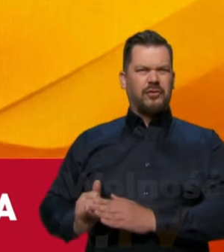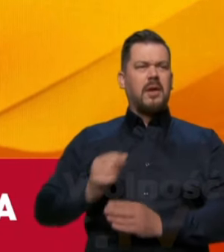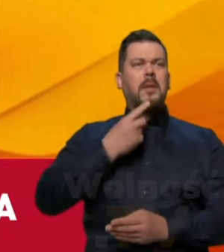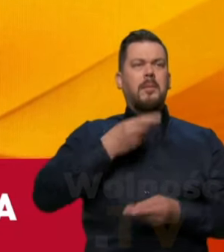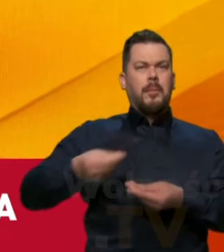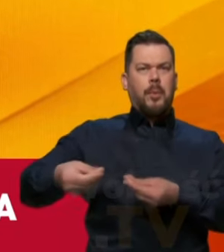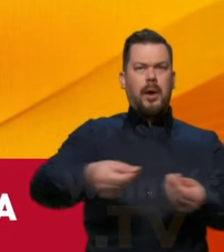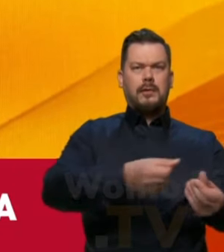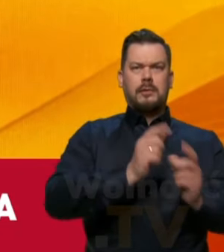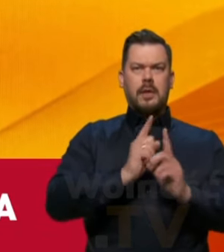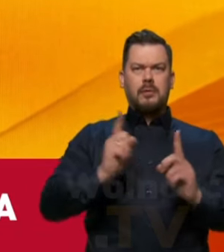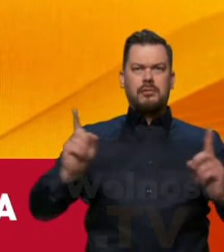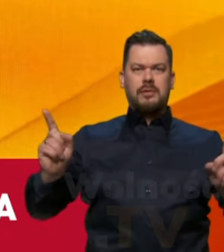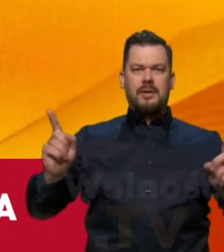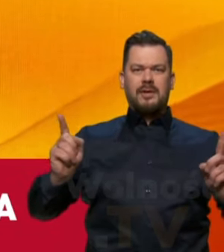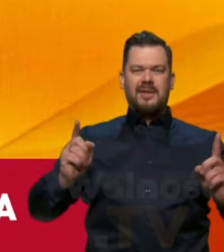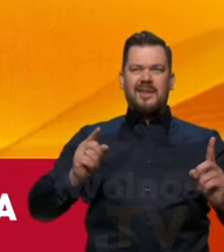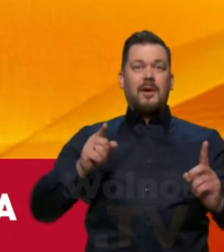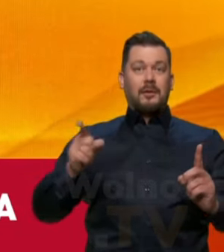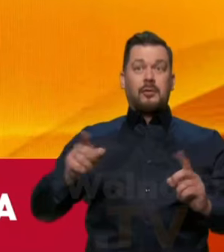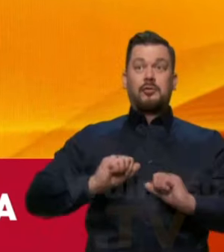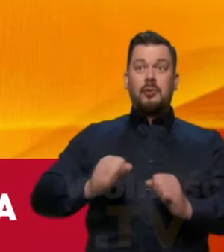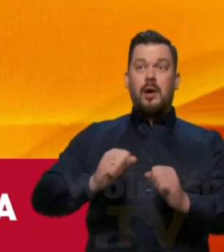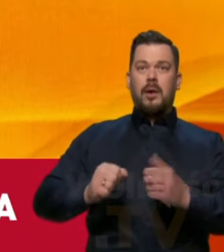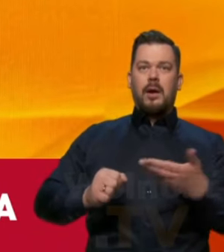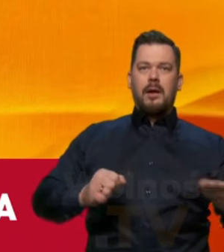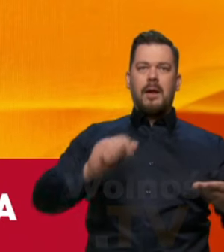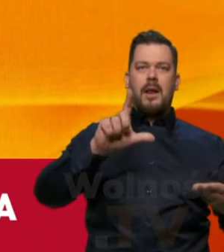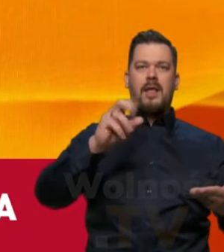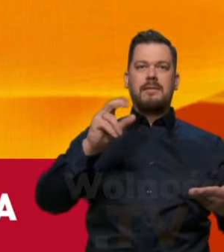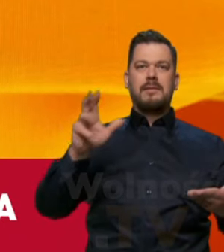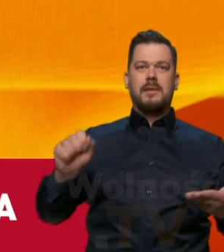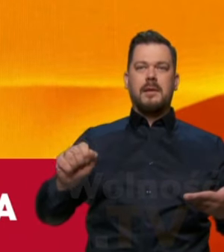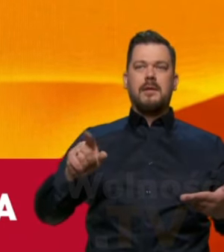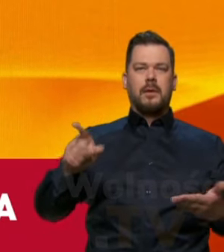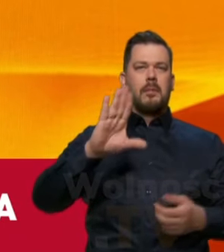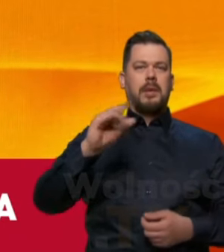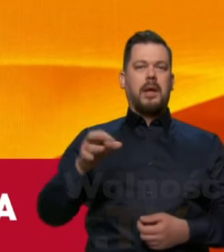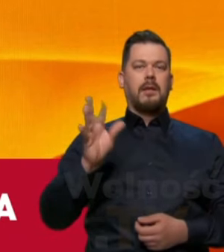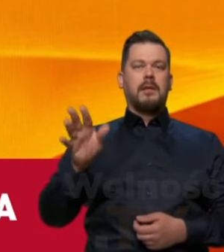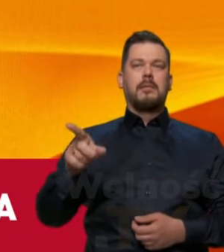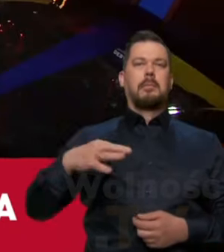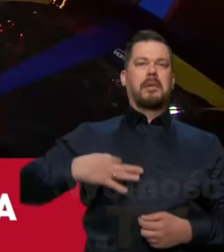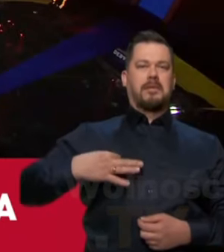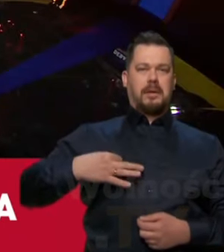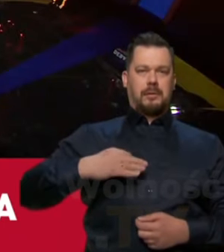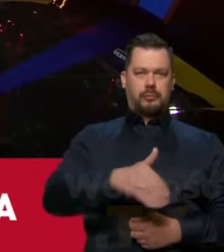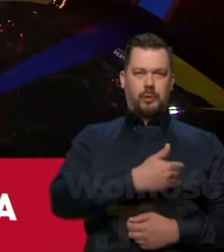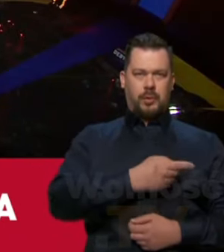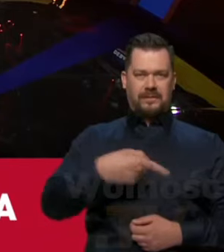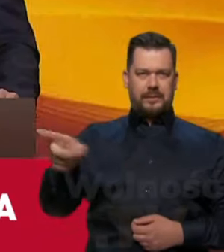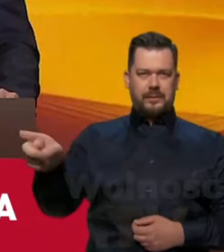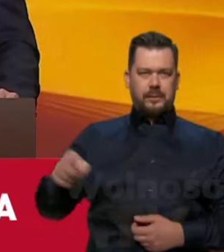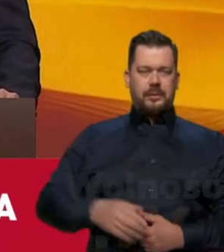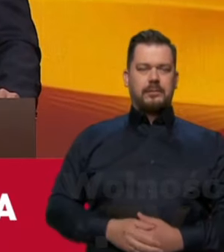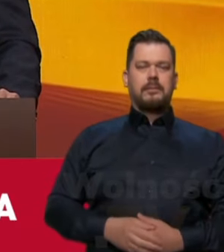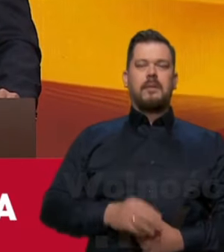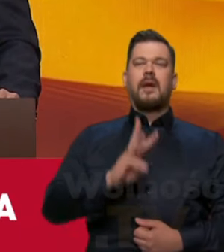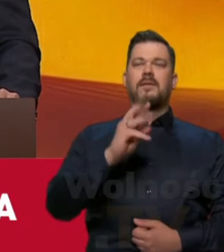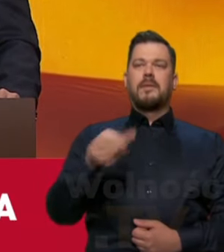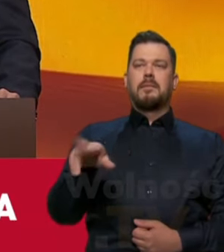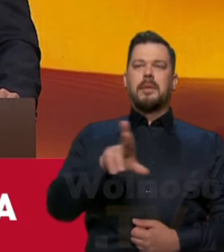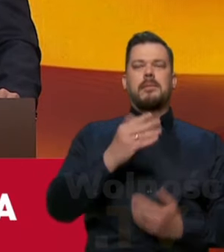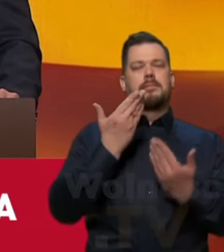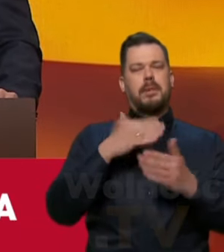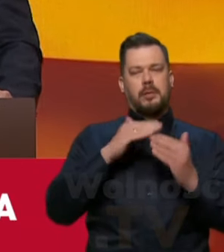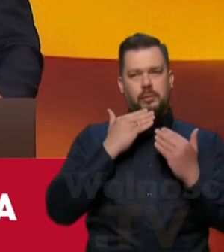dla nauczycieli, bo inaczej nawet działacze lewicy będą swoje dzieci, jak pani Biejat, posyłać do szkół prywatnych. Pan Przemysław Wipler, bardzo dziękujemy.